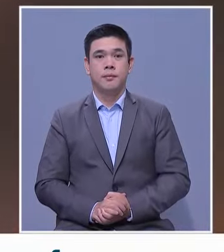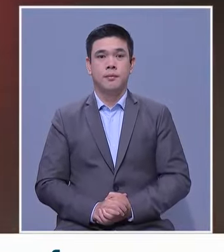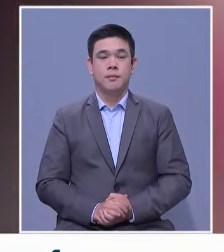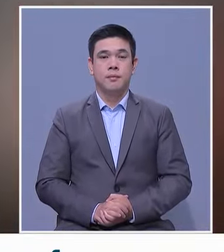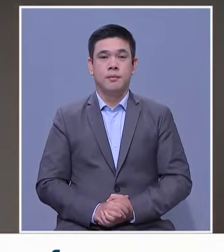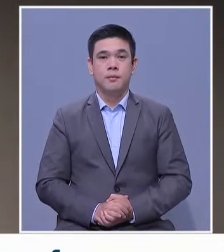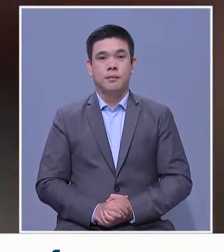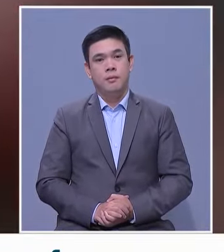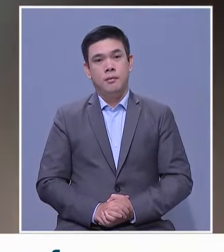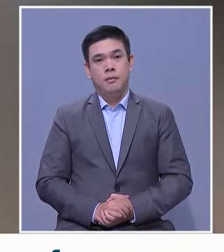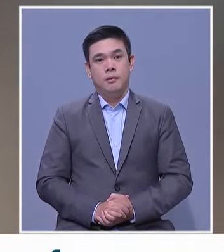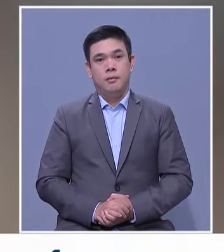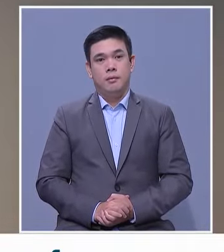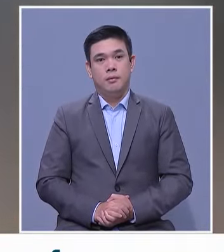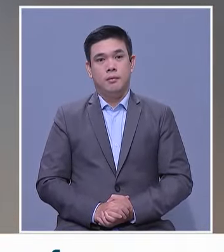ไง